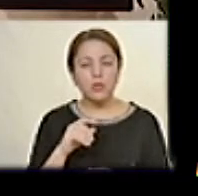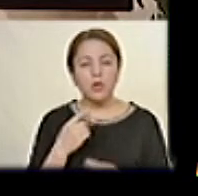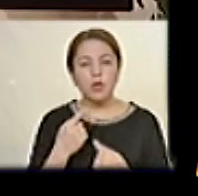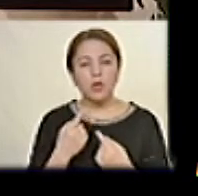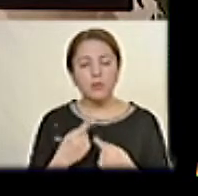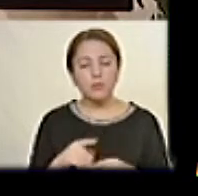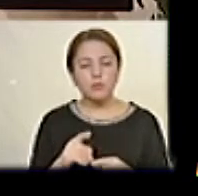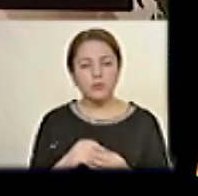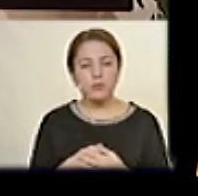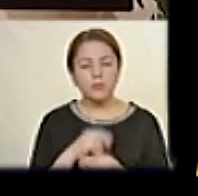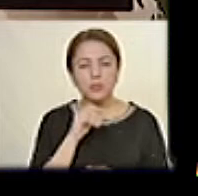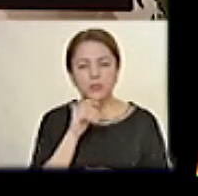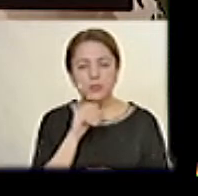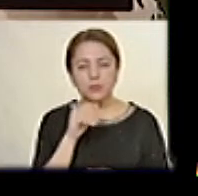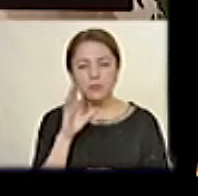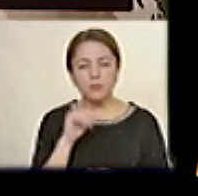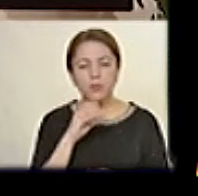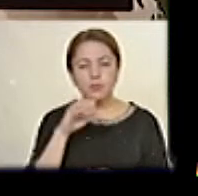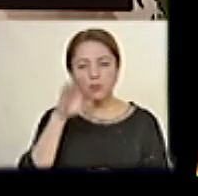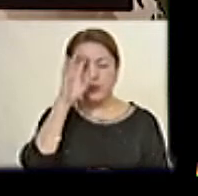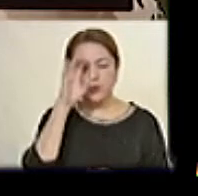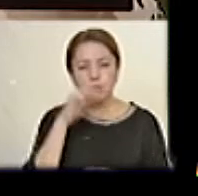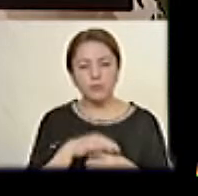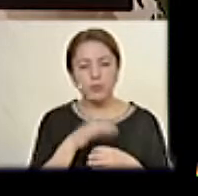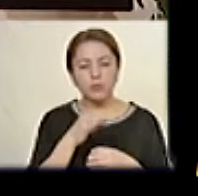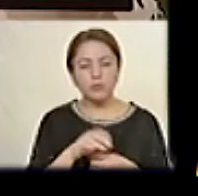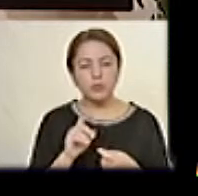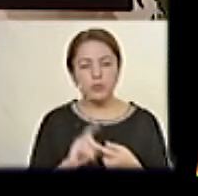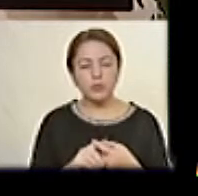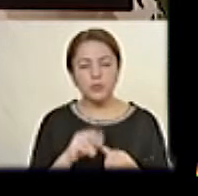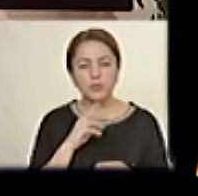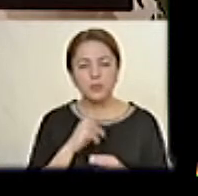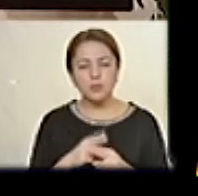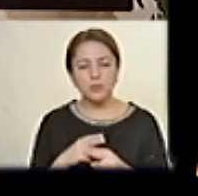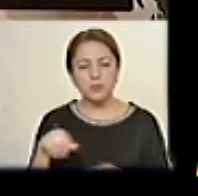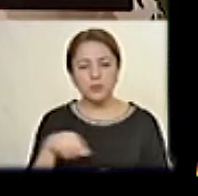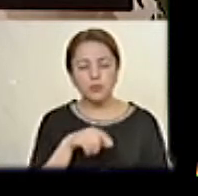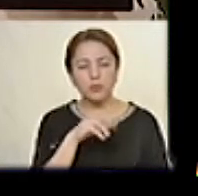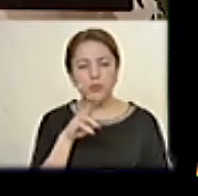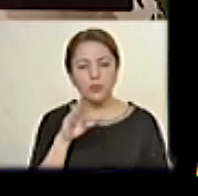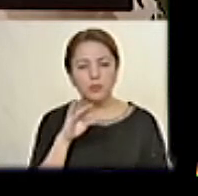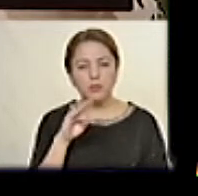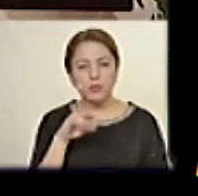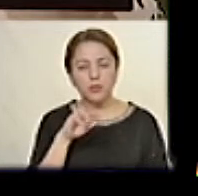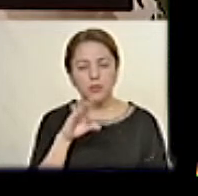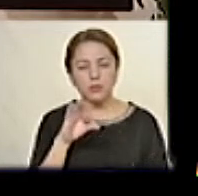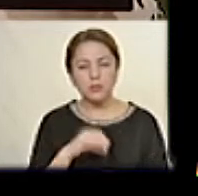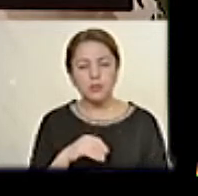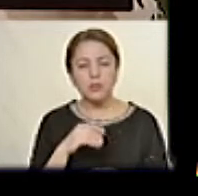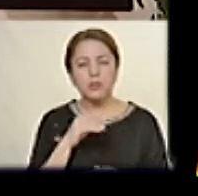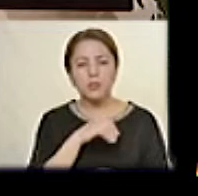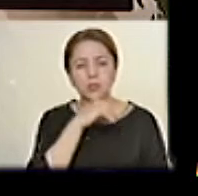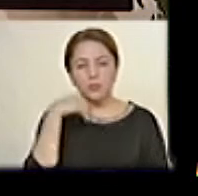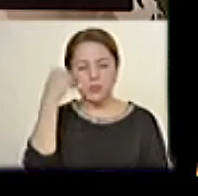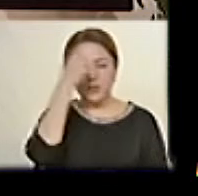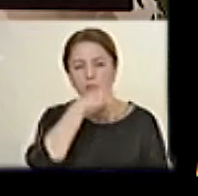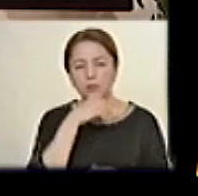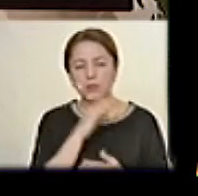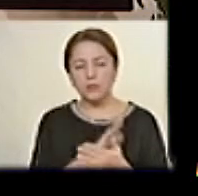temir yo'li esa Qashqadaryo hamda Surxondaryo viloyatlarini bog'lab turuvchi temir yo'l liniyasi hisoblanadi. Yil davomida temir